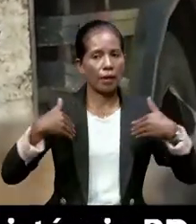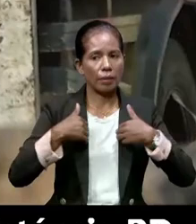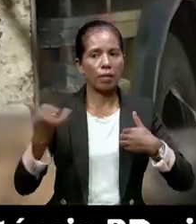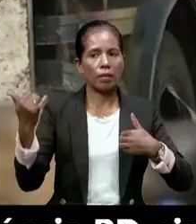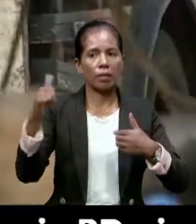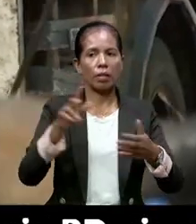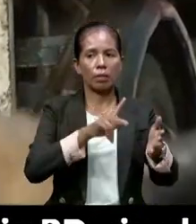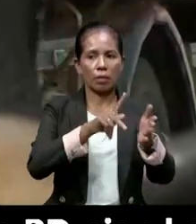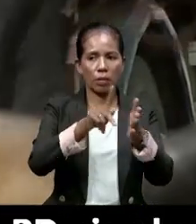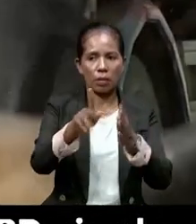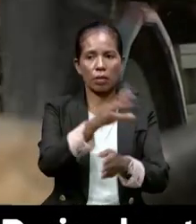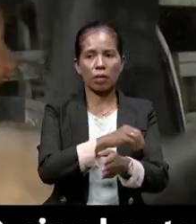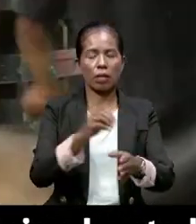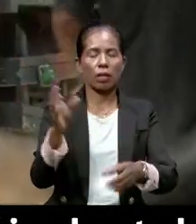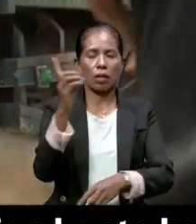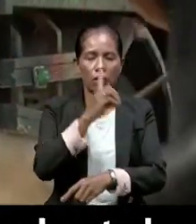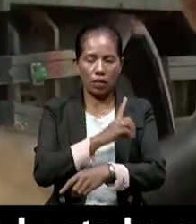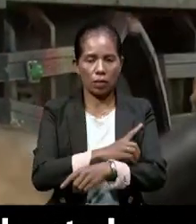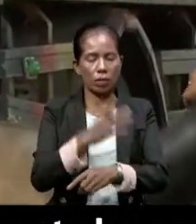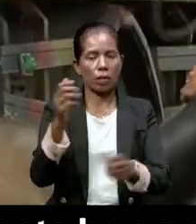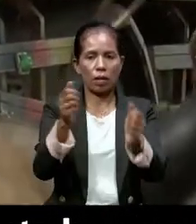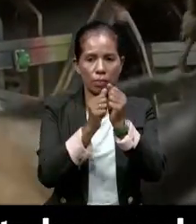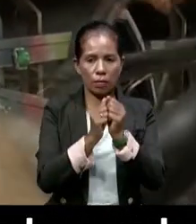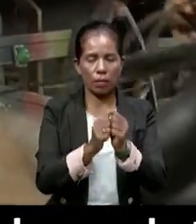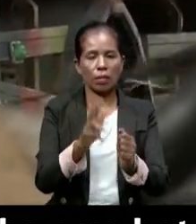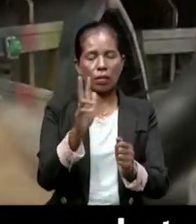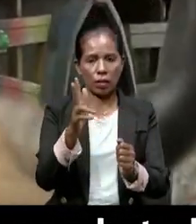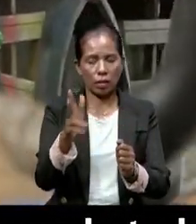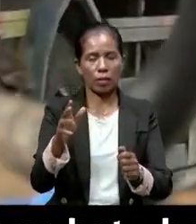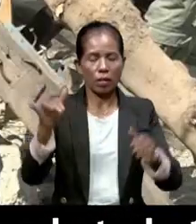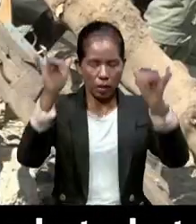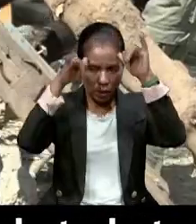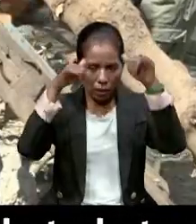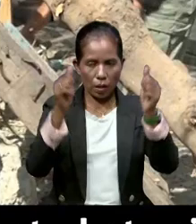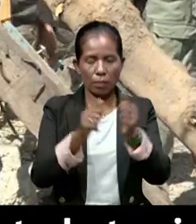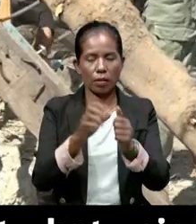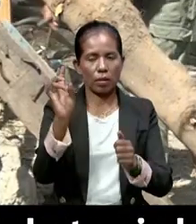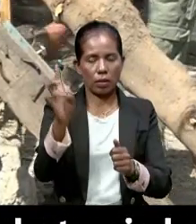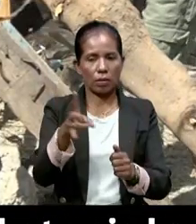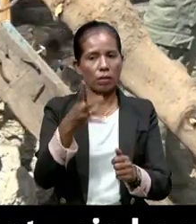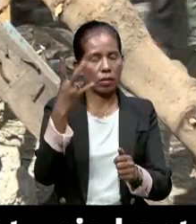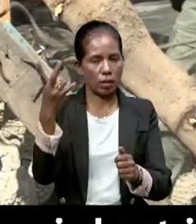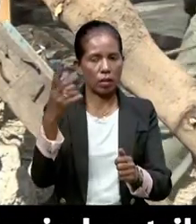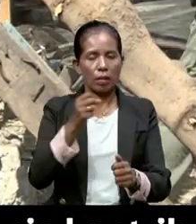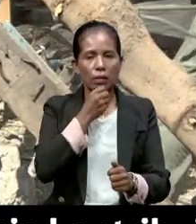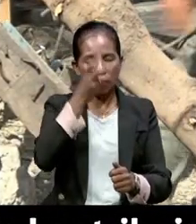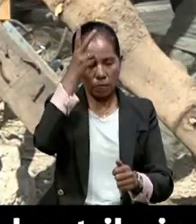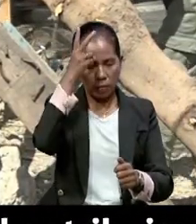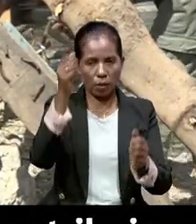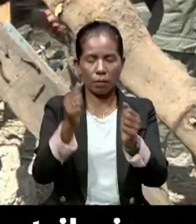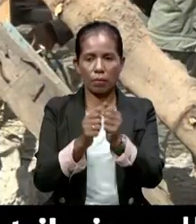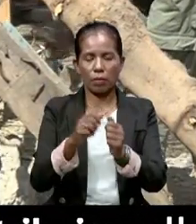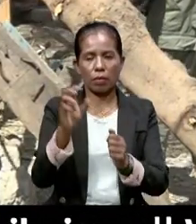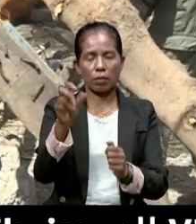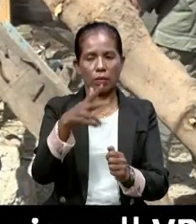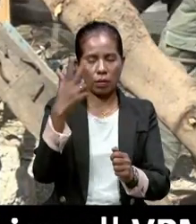ia celebração Lorong Idul Adha neha mutuk tolunulu karau sanul resin hitu, no bibi sanul resin tolu.